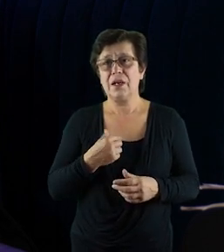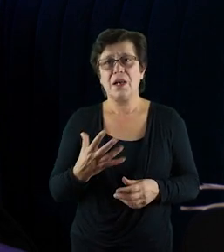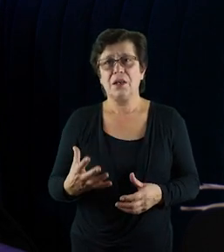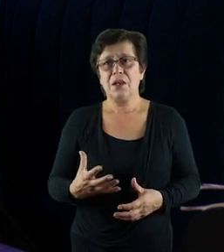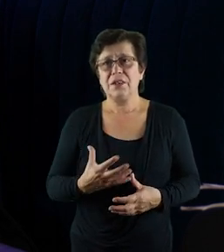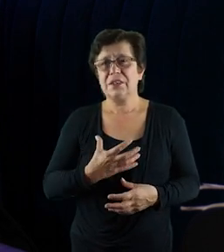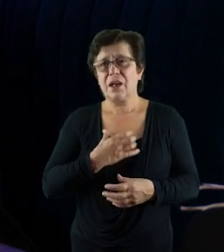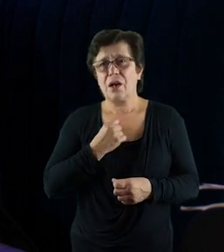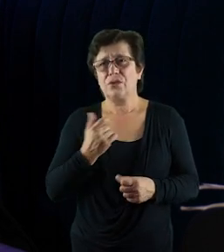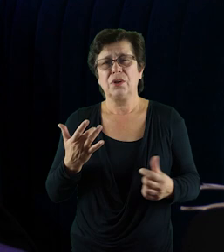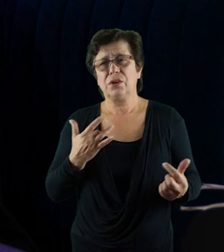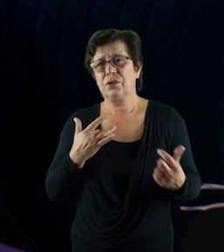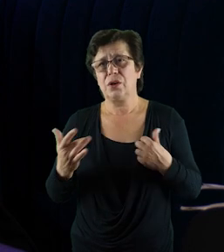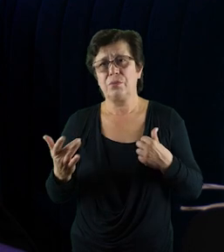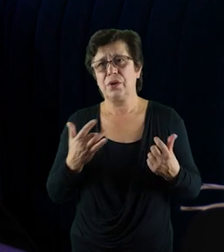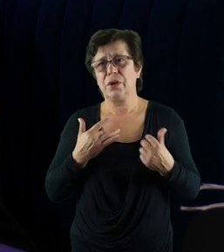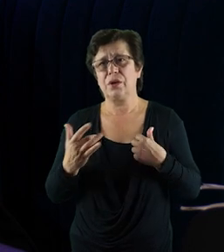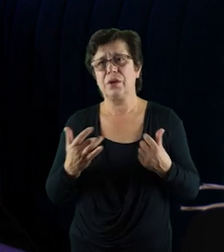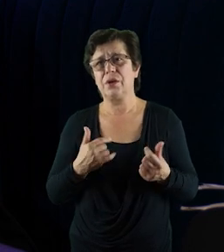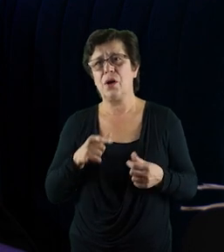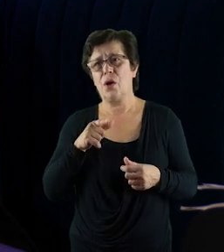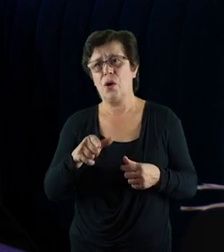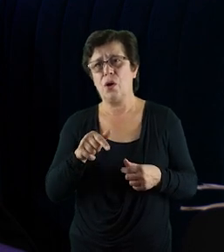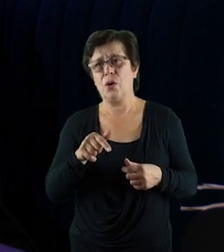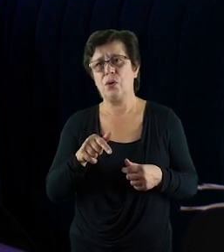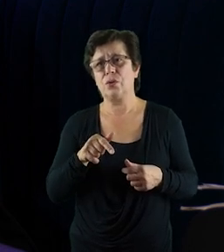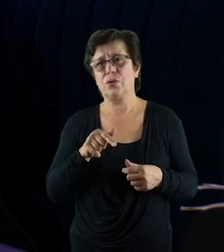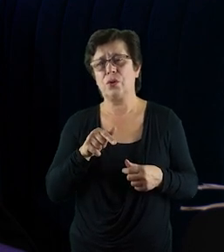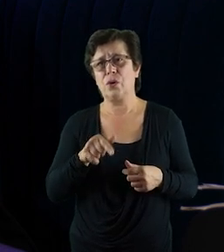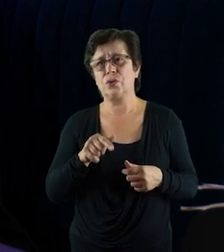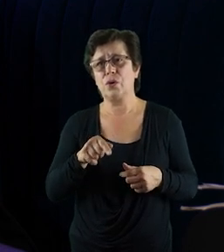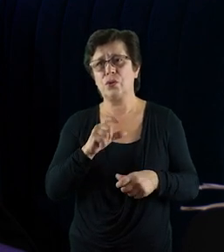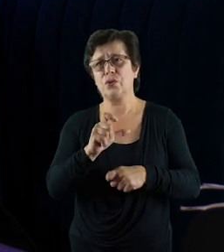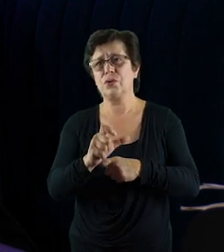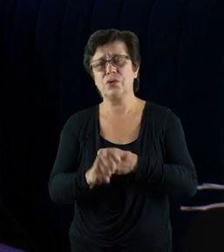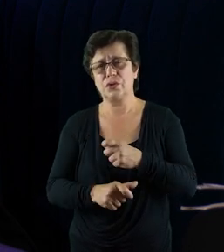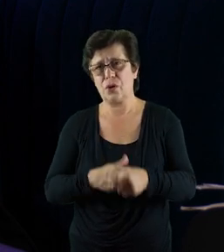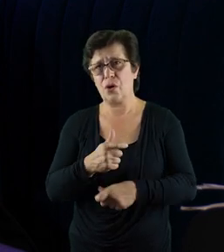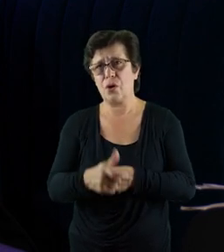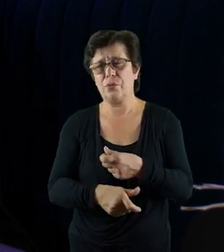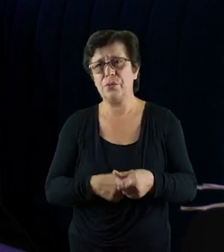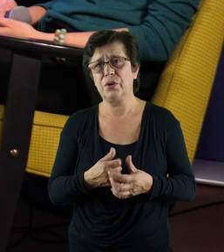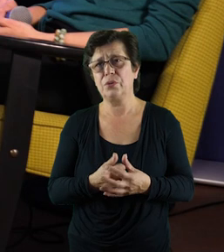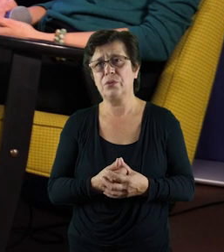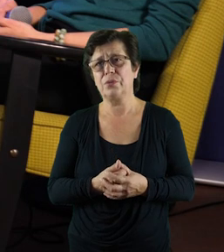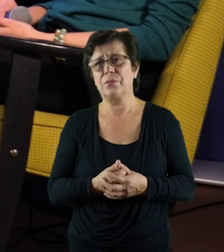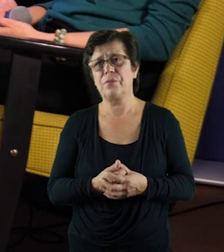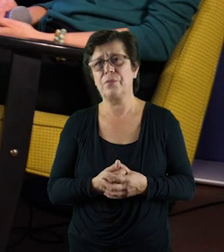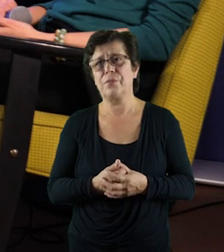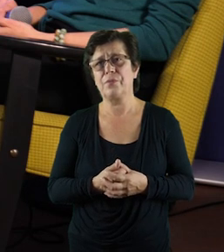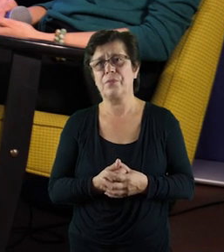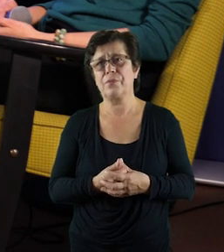tego zrobić. On, mam wrażenie, że zrobił to bez jakiejś takiej wielkiej, bez